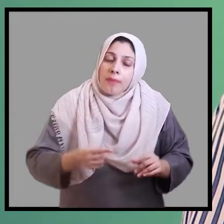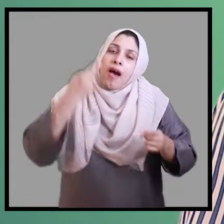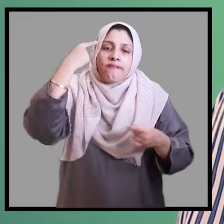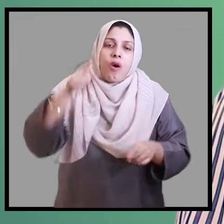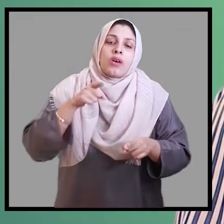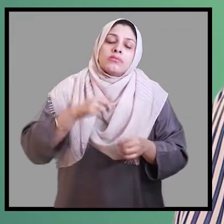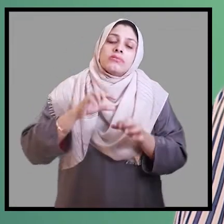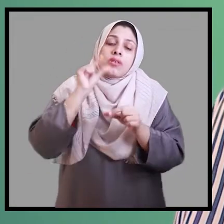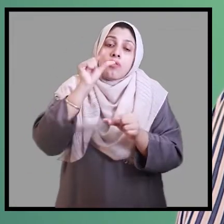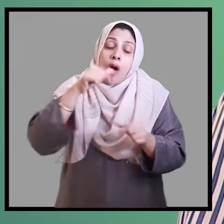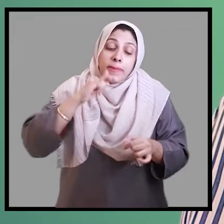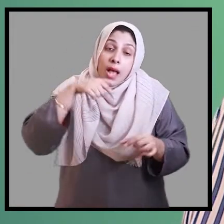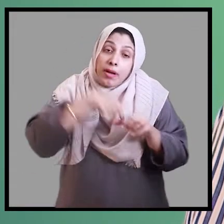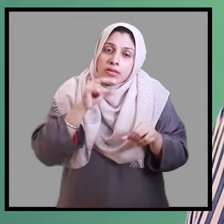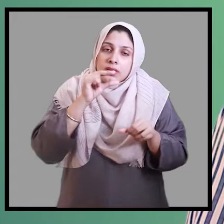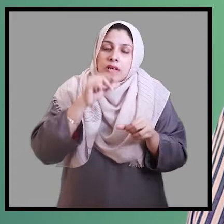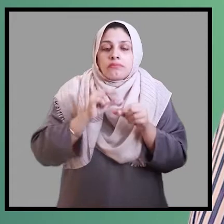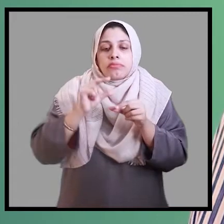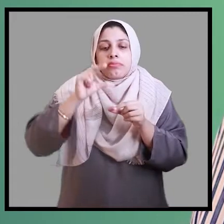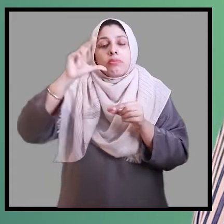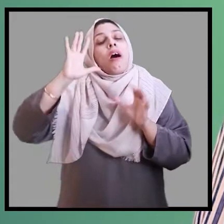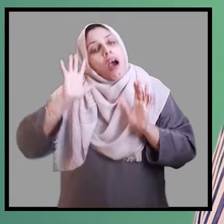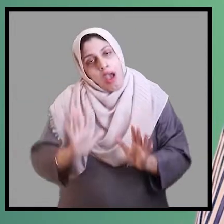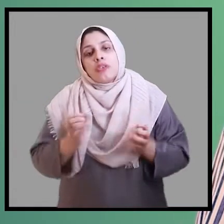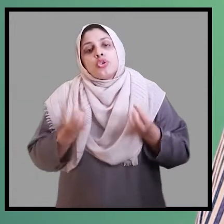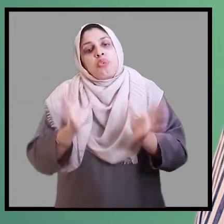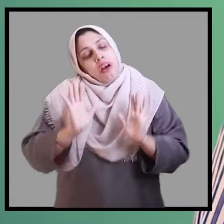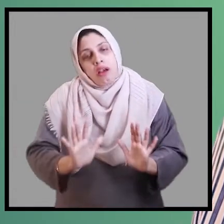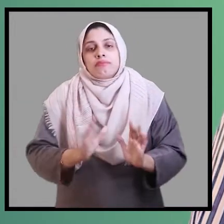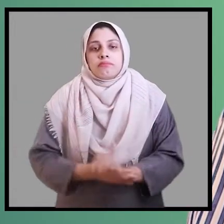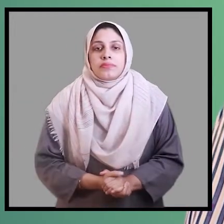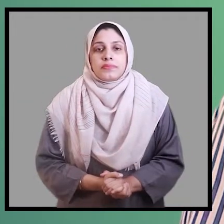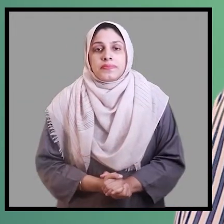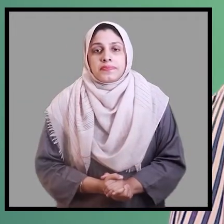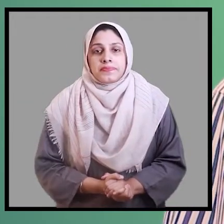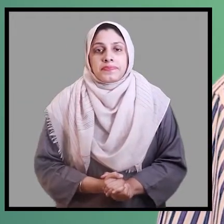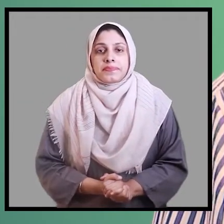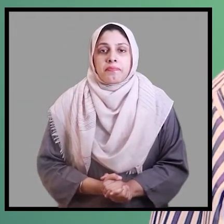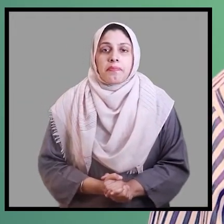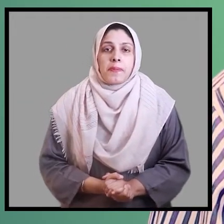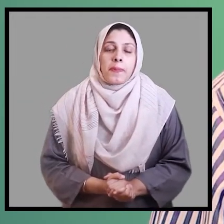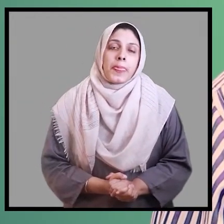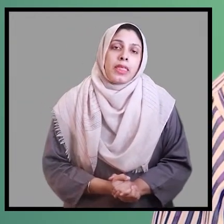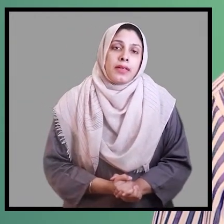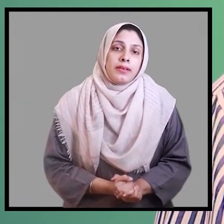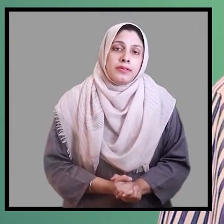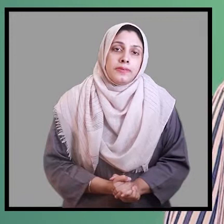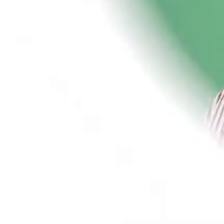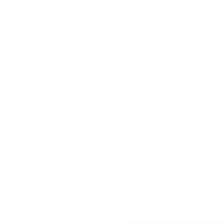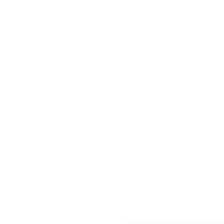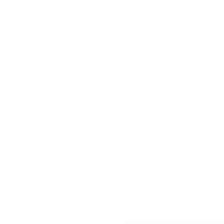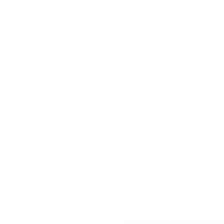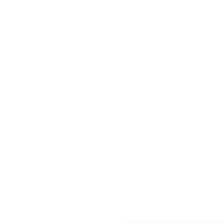जो ऑक्सीजन की कमी होती है, कुछ इन्फ्लेमेशन होती हैं, उसकी वजह से प्रोस्टेट जो है वो उसके एनलार्जमेंट के बढ़ने के, हदूद के